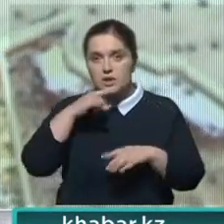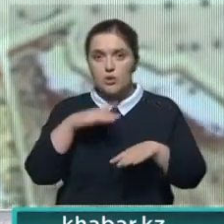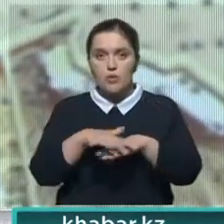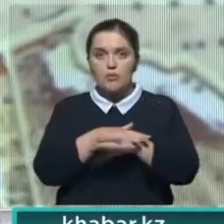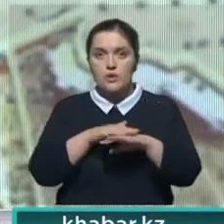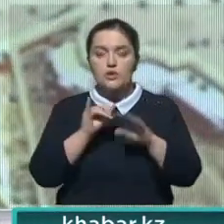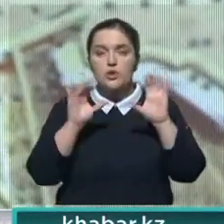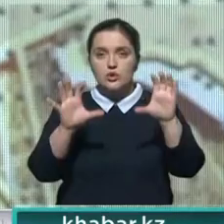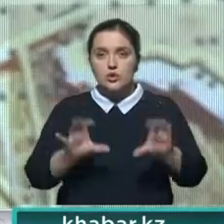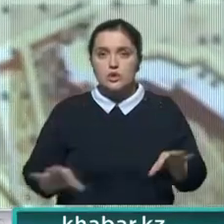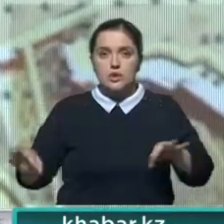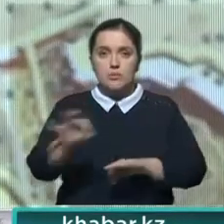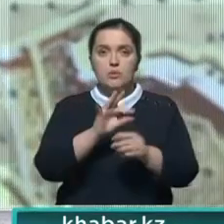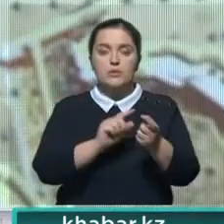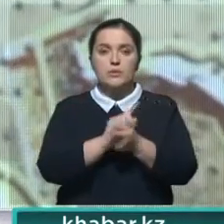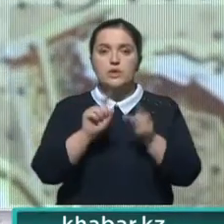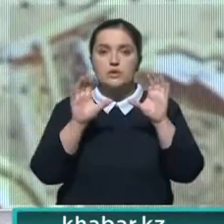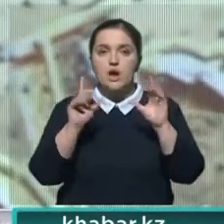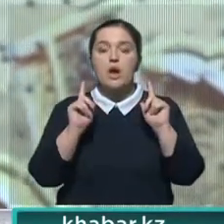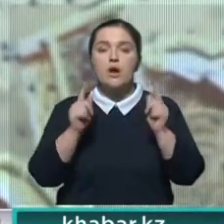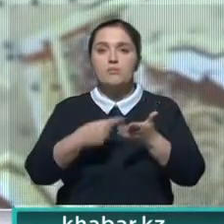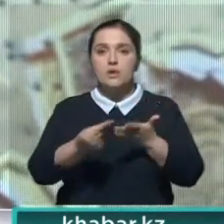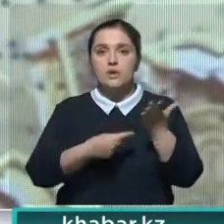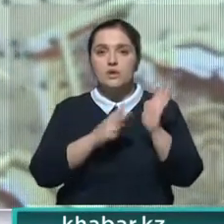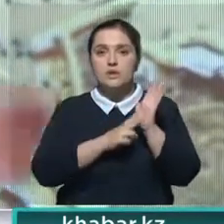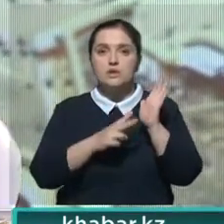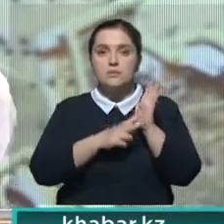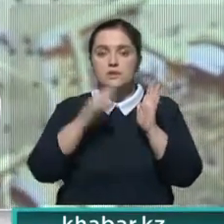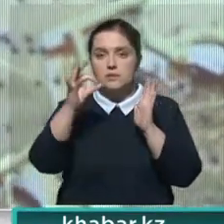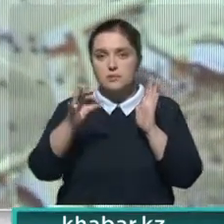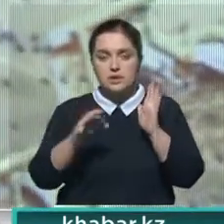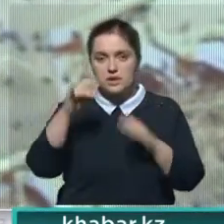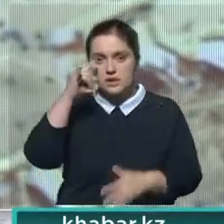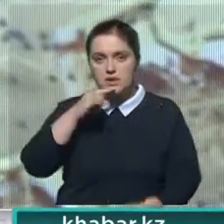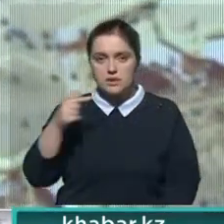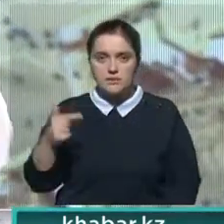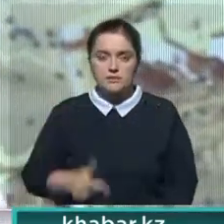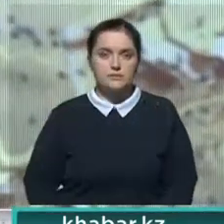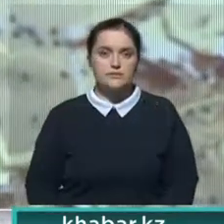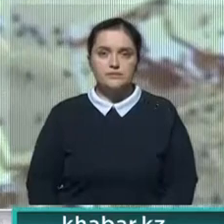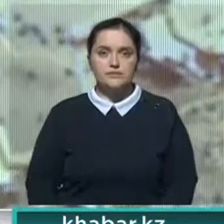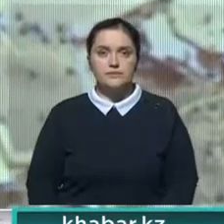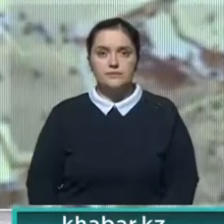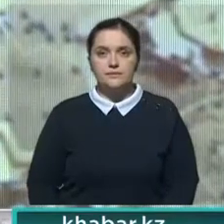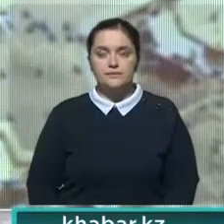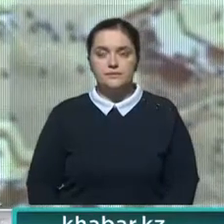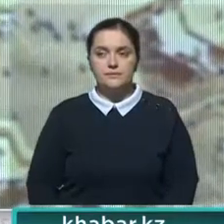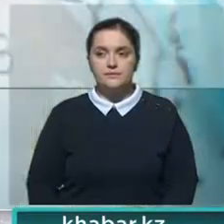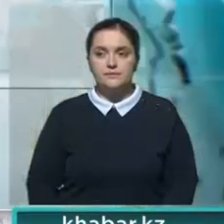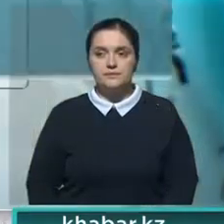казахстанского общества. Напомню, законопроект по изменению Конституции одобрили свыше 77% казахстанцев.